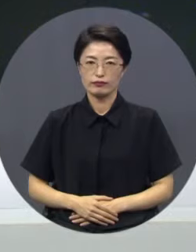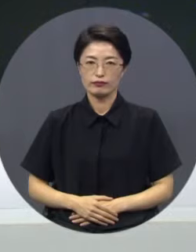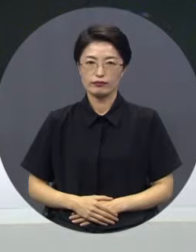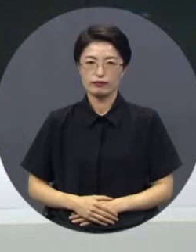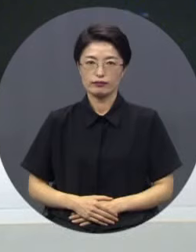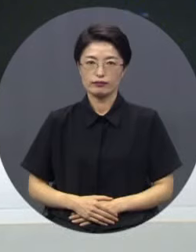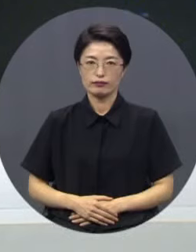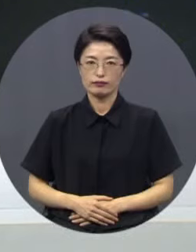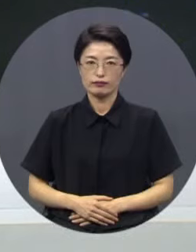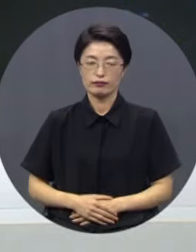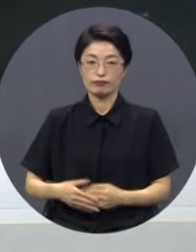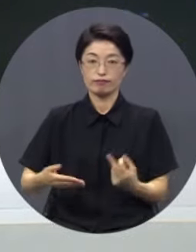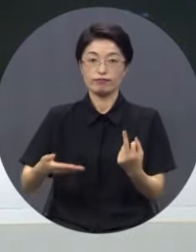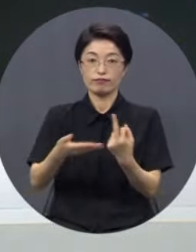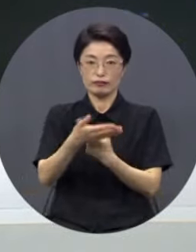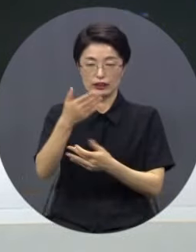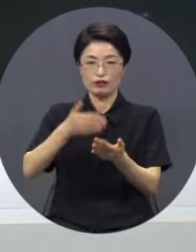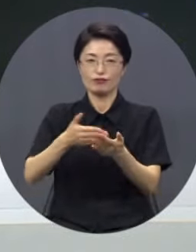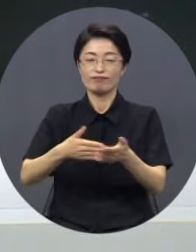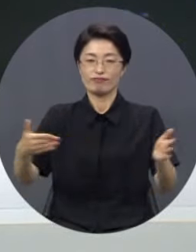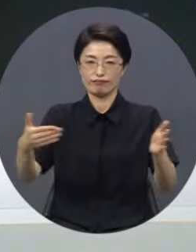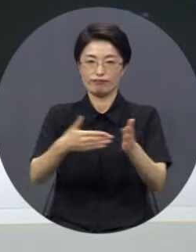당부했습니다 뉴스데스크